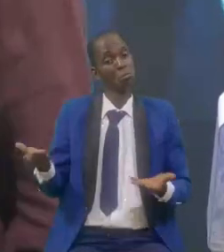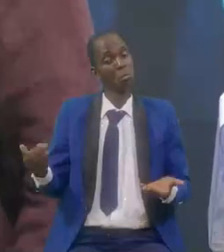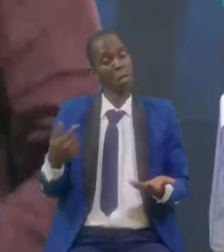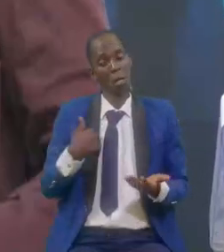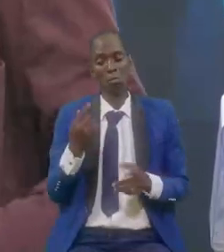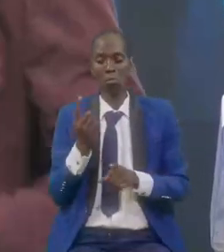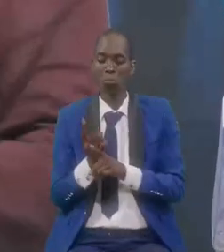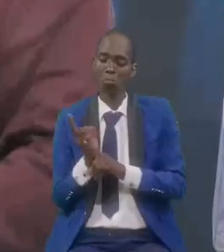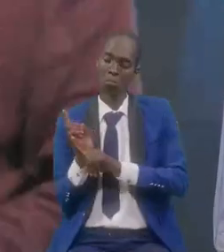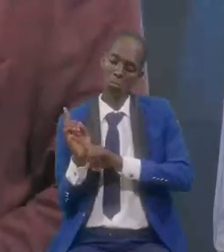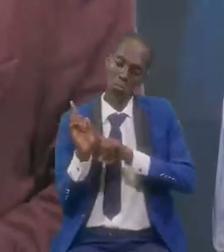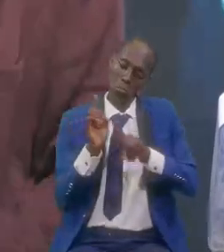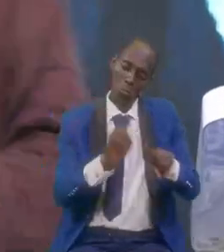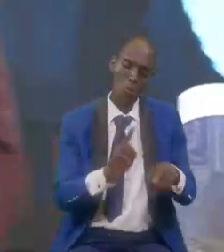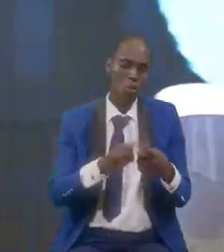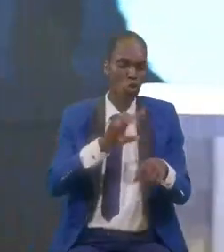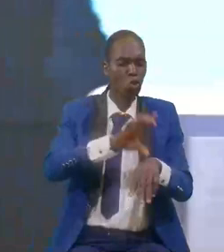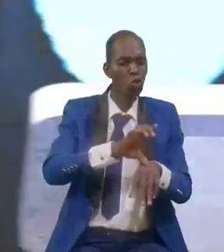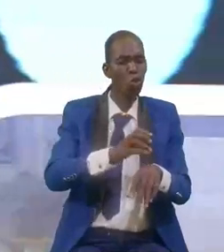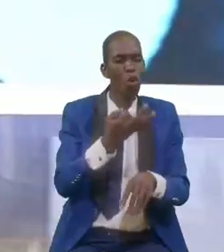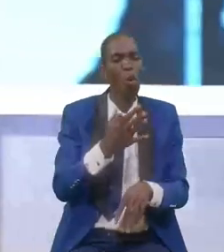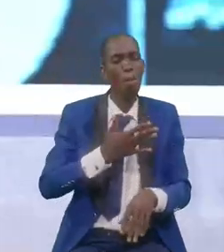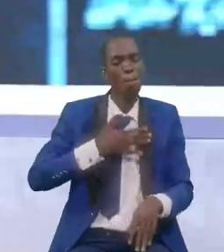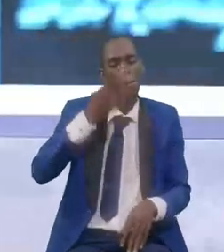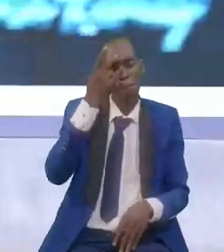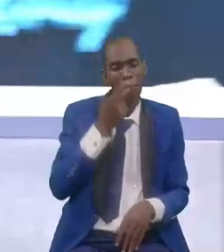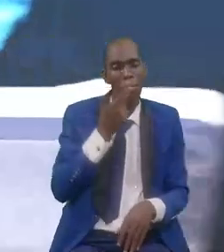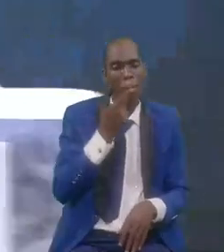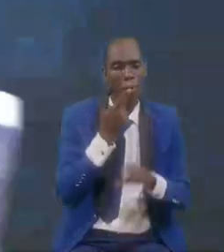viens à l'église de mes parents. Ça, ce n'est pas une bonne raison.